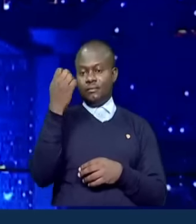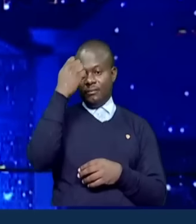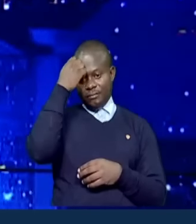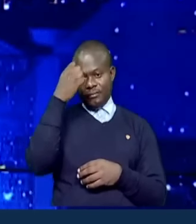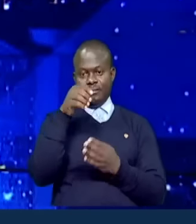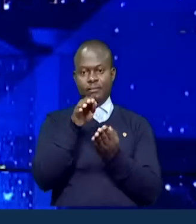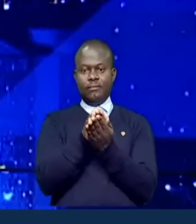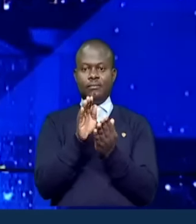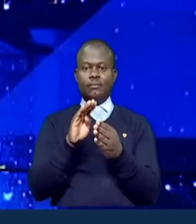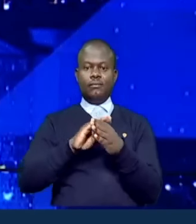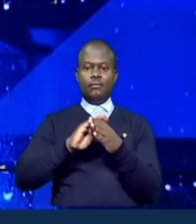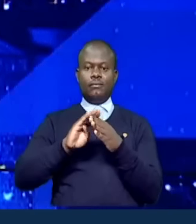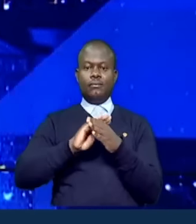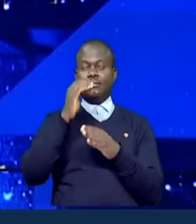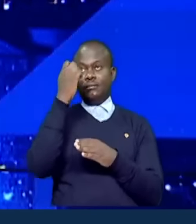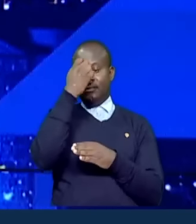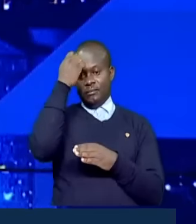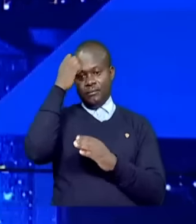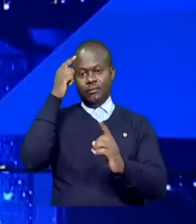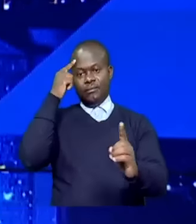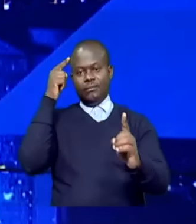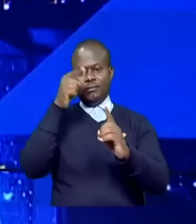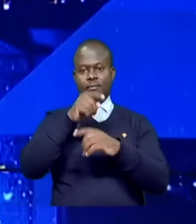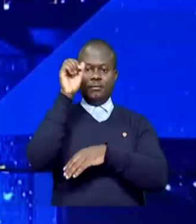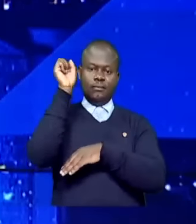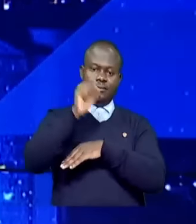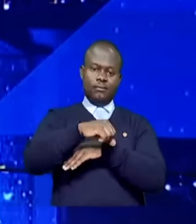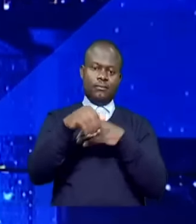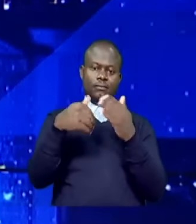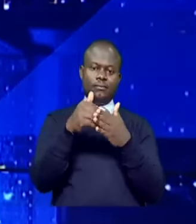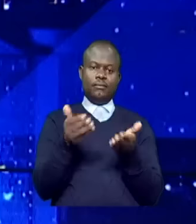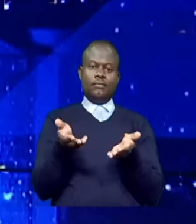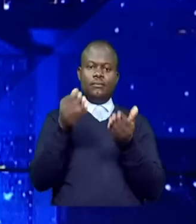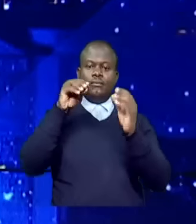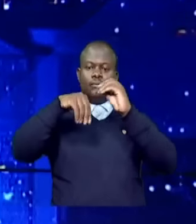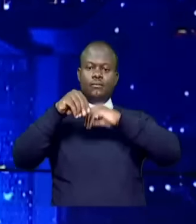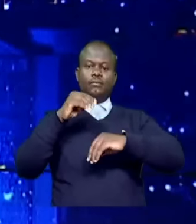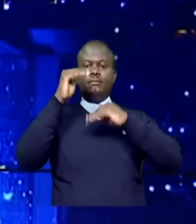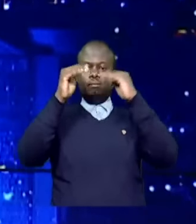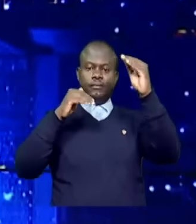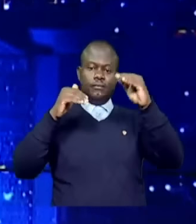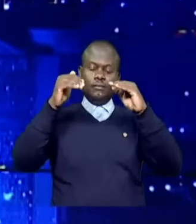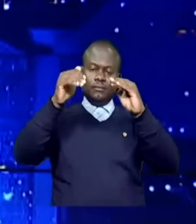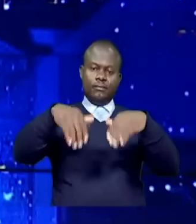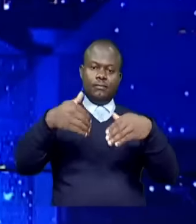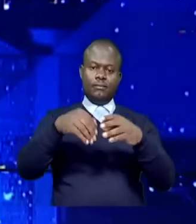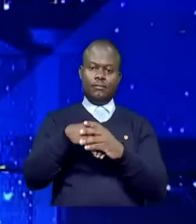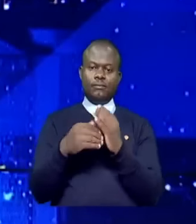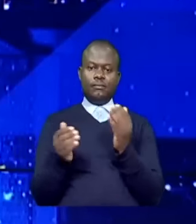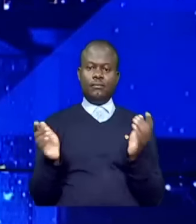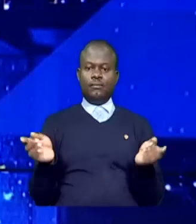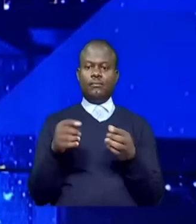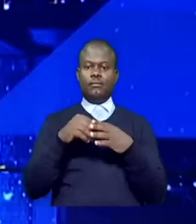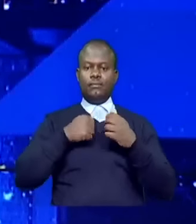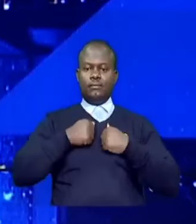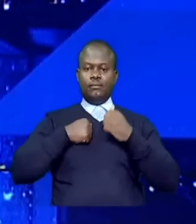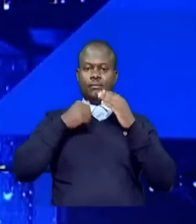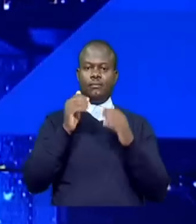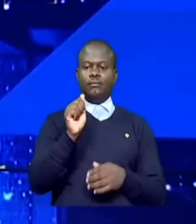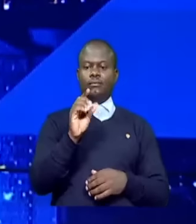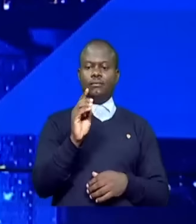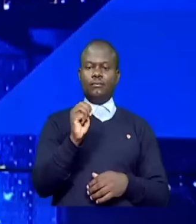banki y'ishoramari y'Uburayi hagamijwe no kurushaho kuzamura umusaruro w'urwego rw'ubuhinzi n'ubworozi mu Rwanda